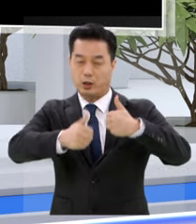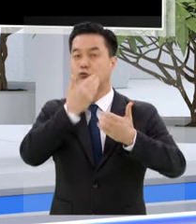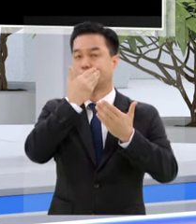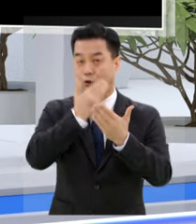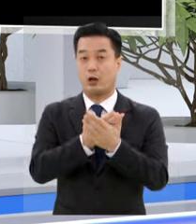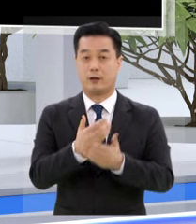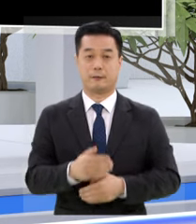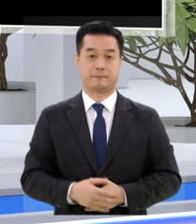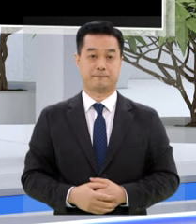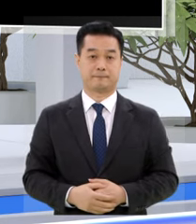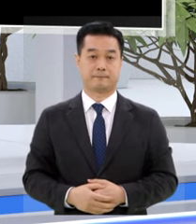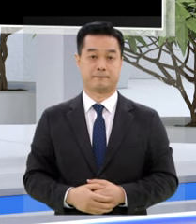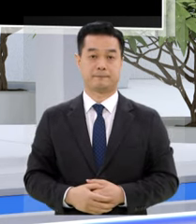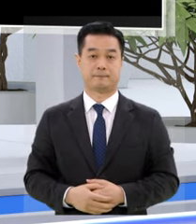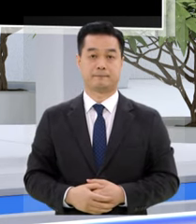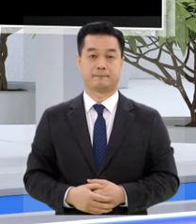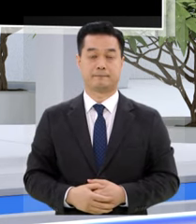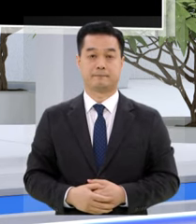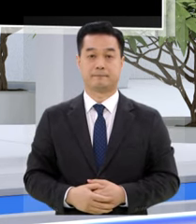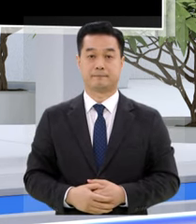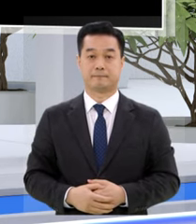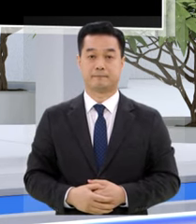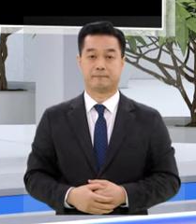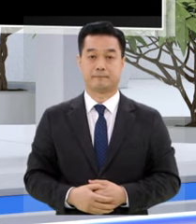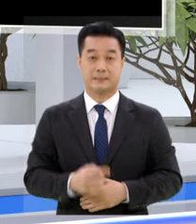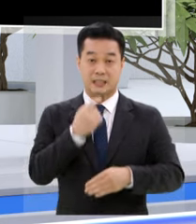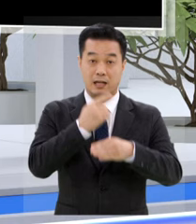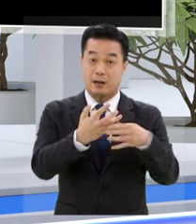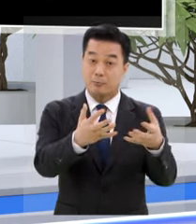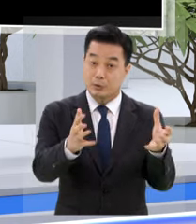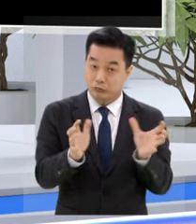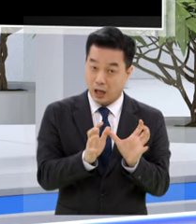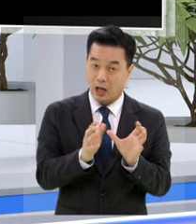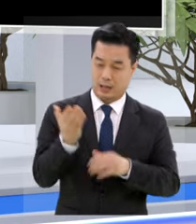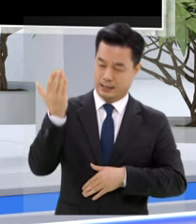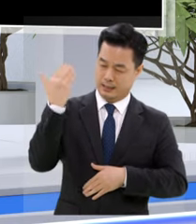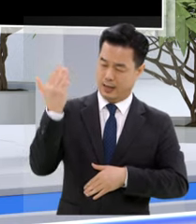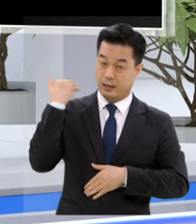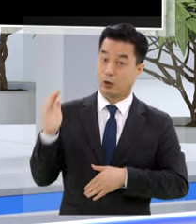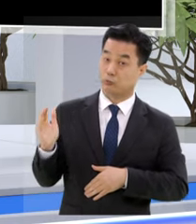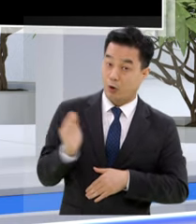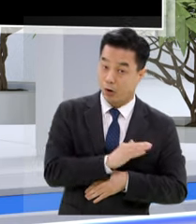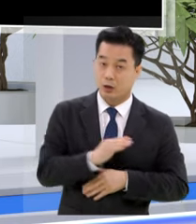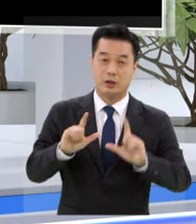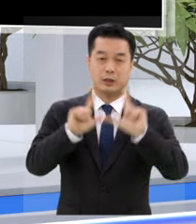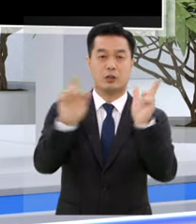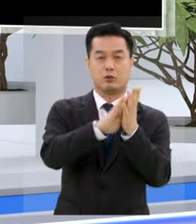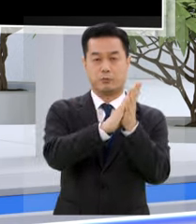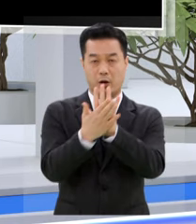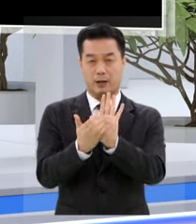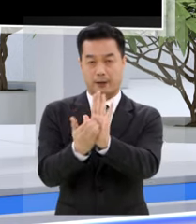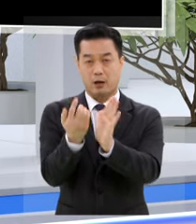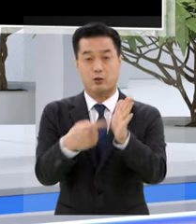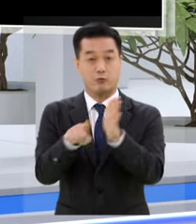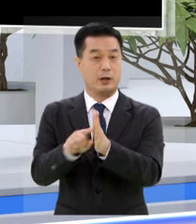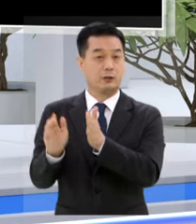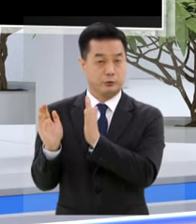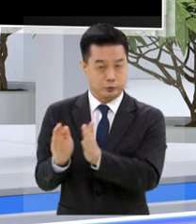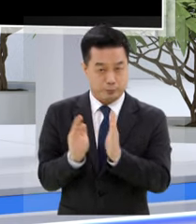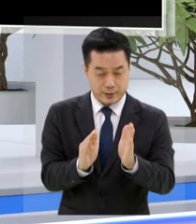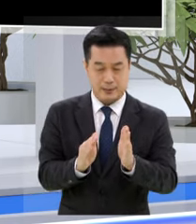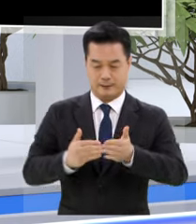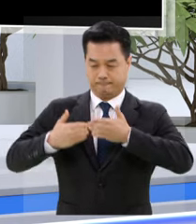결정할 것입니다 더불어민주당은 일찍이 기 대응을 위한 준비를